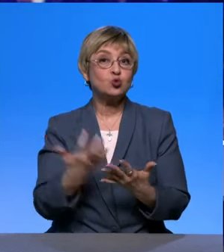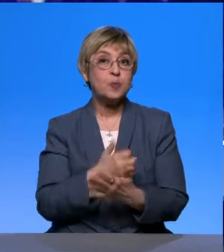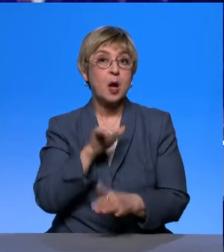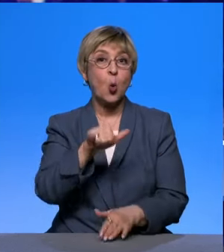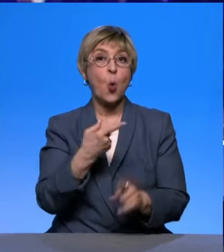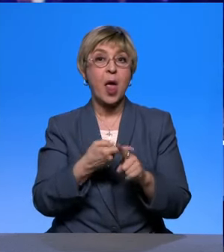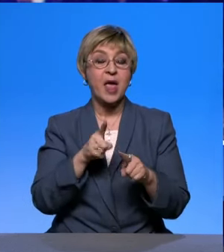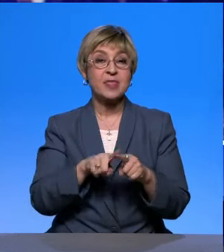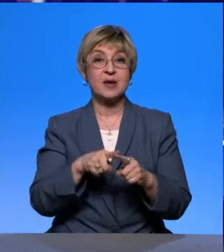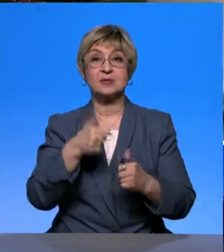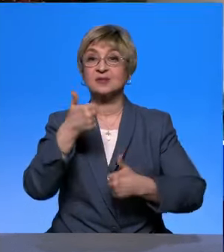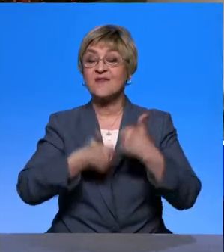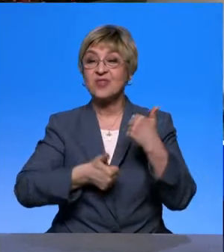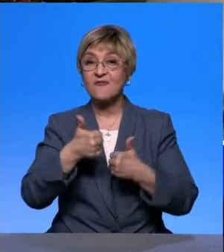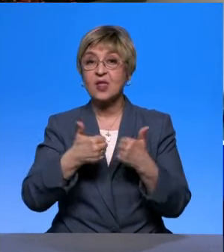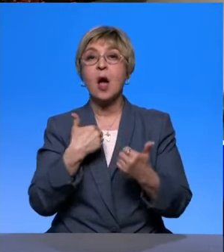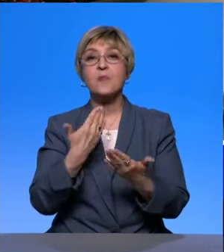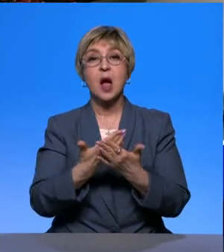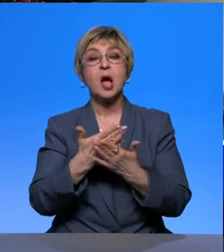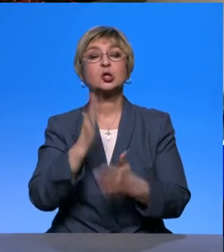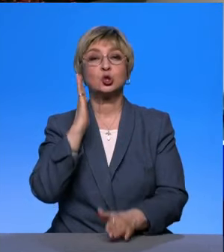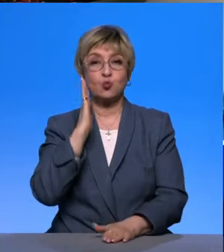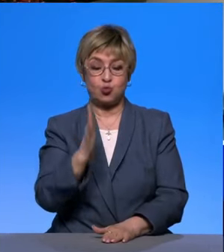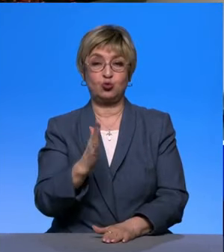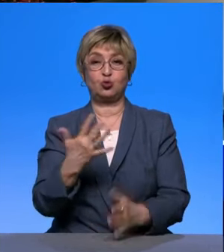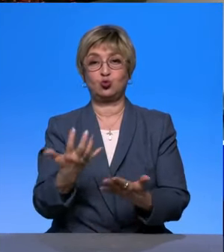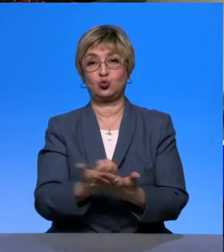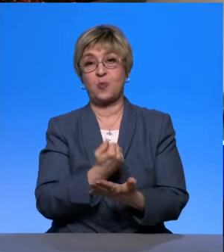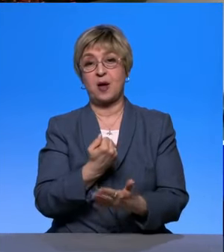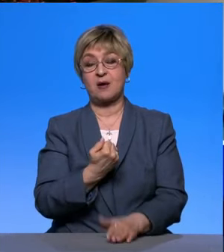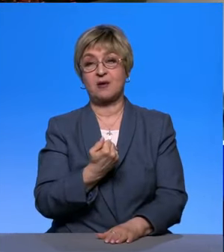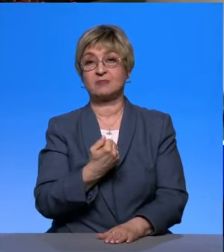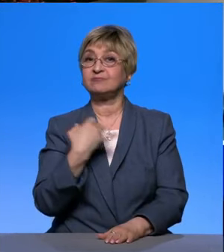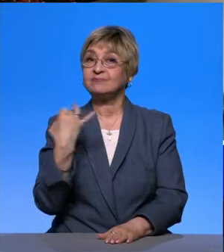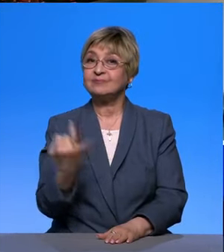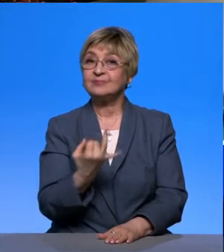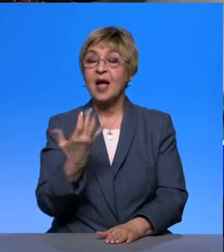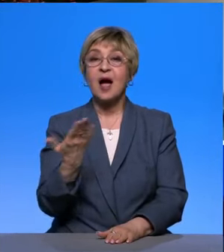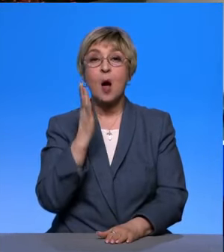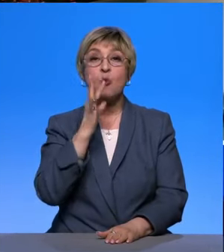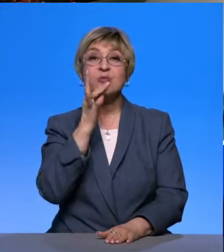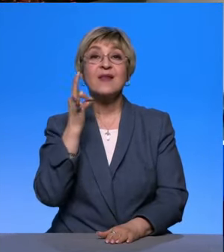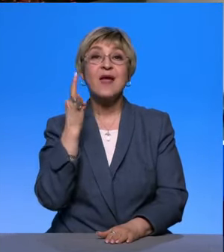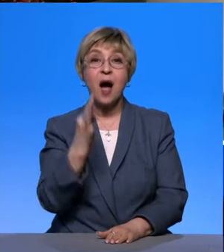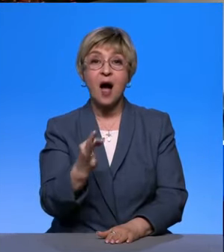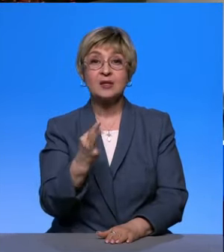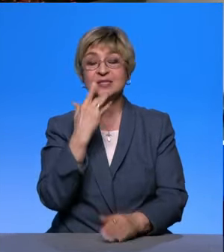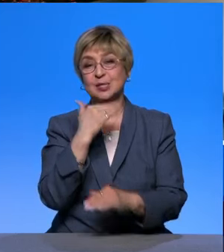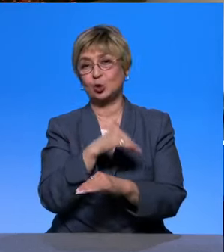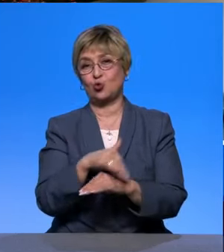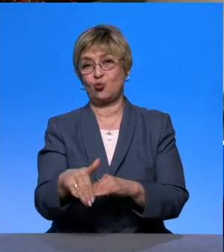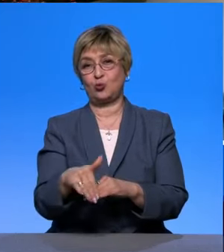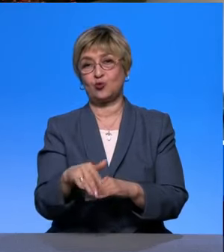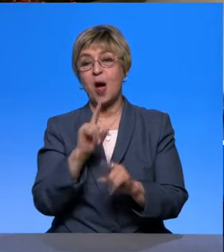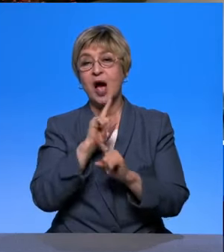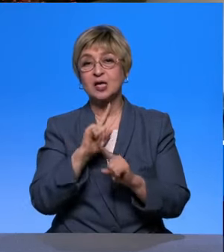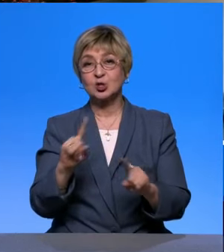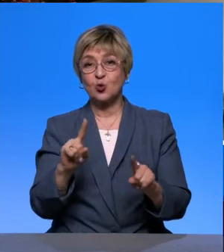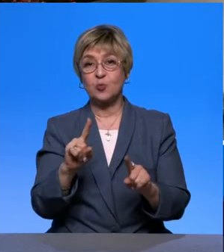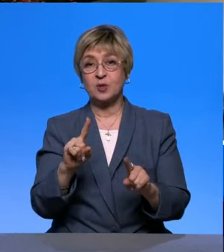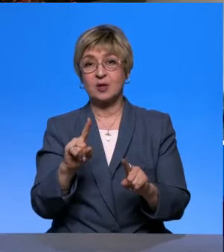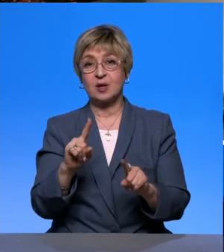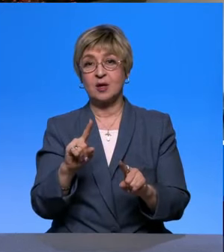соревнований, а мне кажется, он будет, то вот какая будет реакция за рубежом, вот особенно в